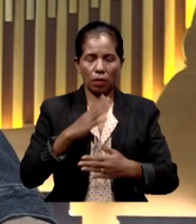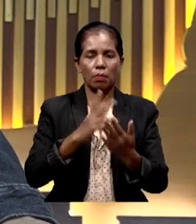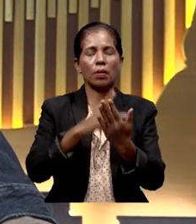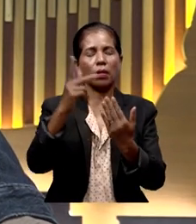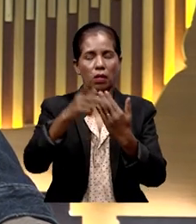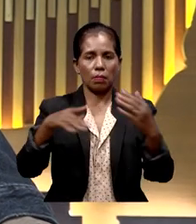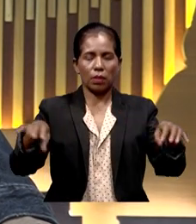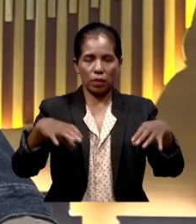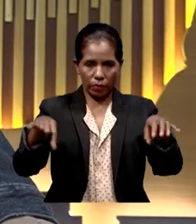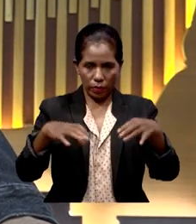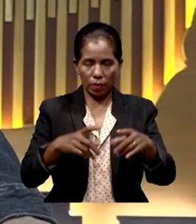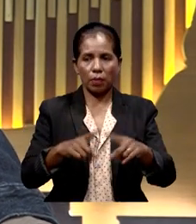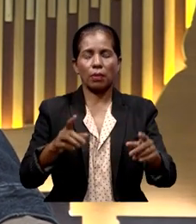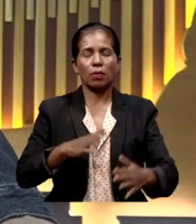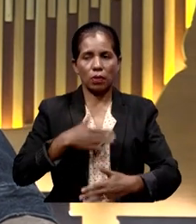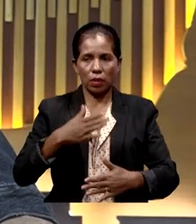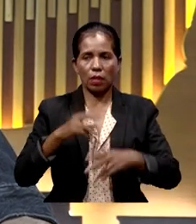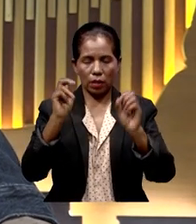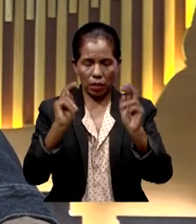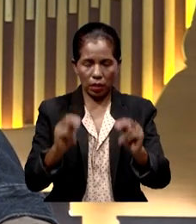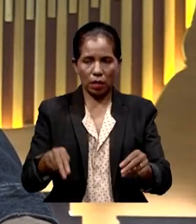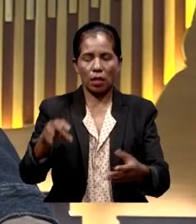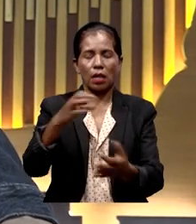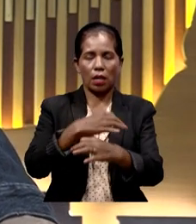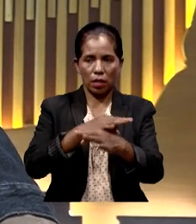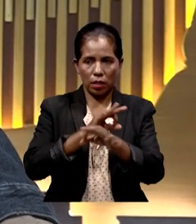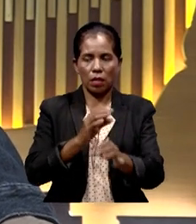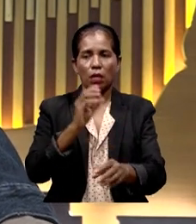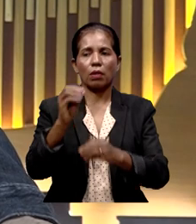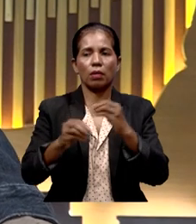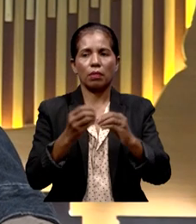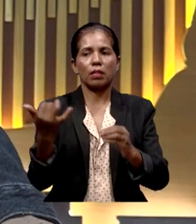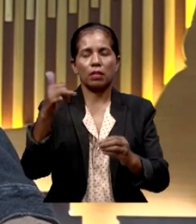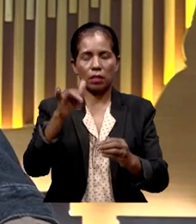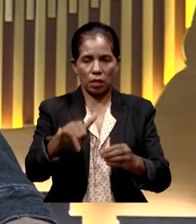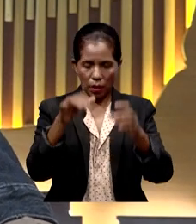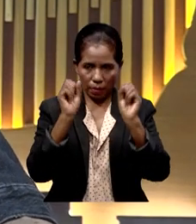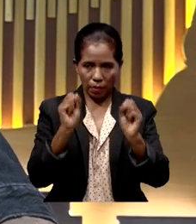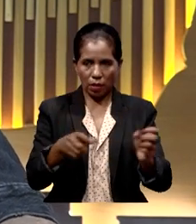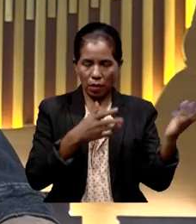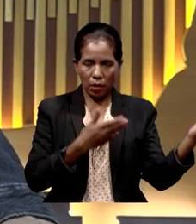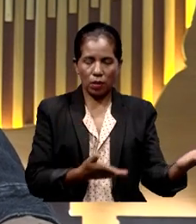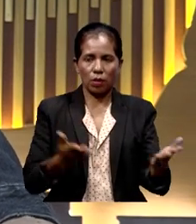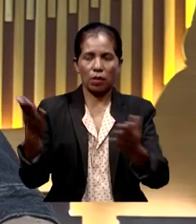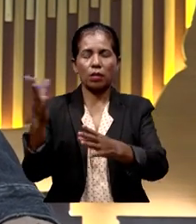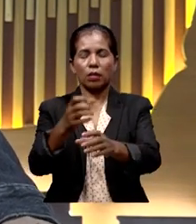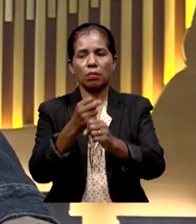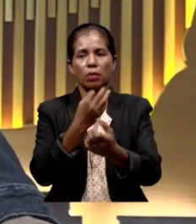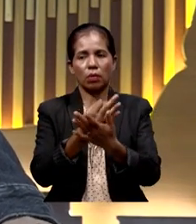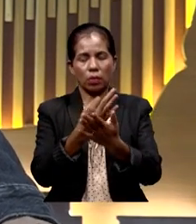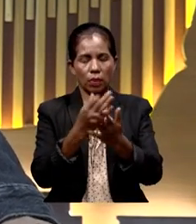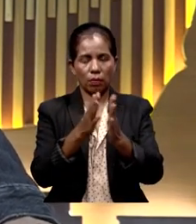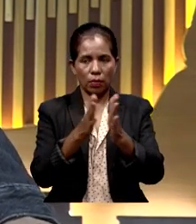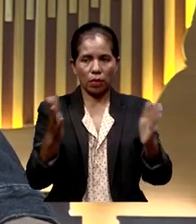adorni, contenti, ma tenchi a dire gli utenti, per si rivela, loro si muovono, bot, gli